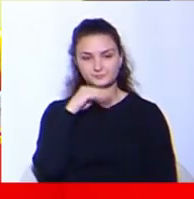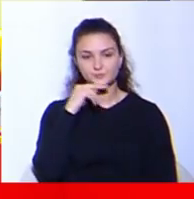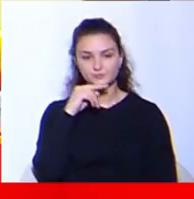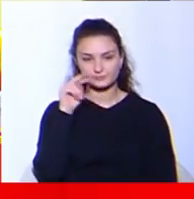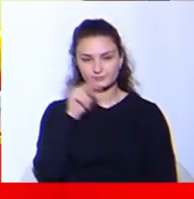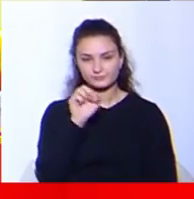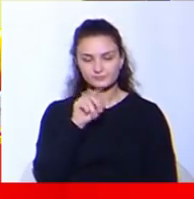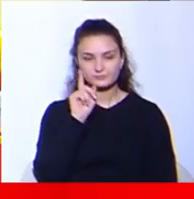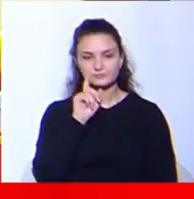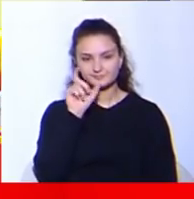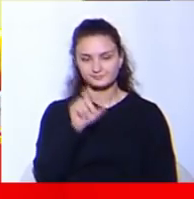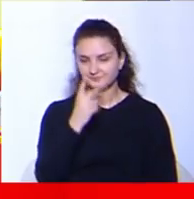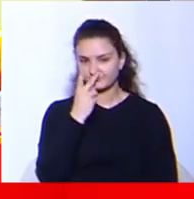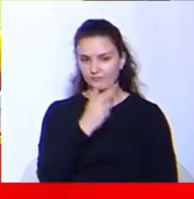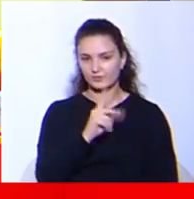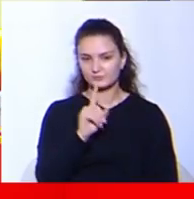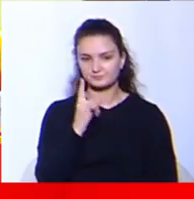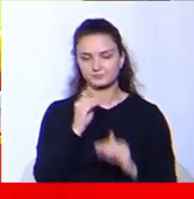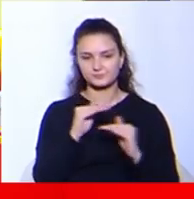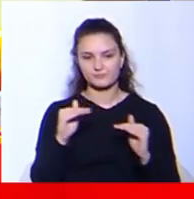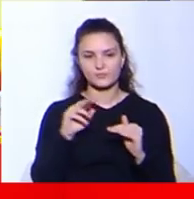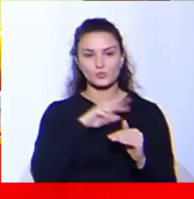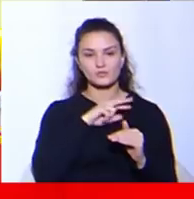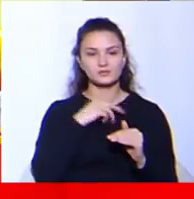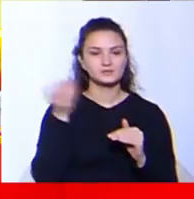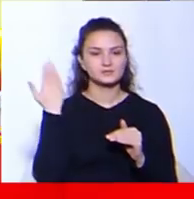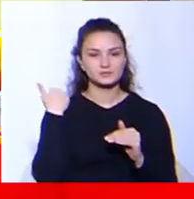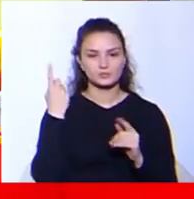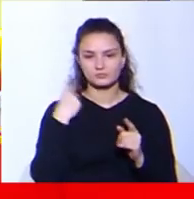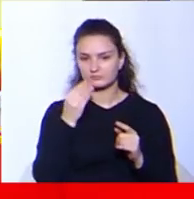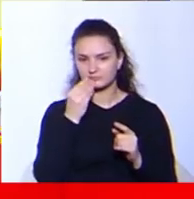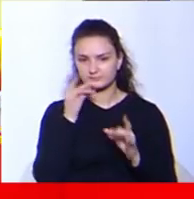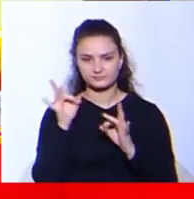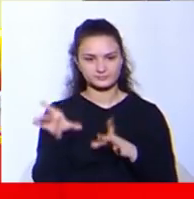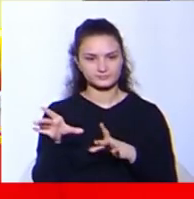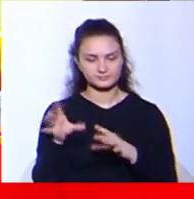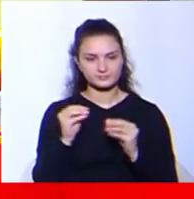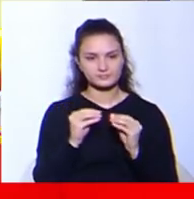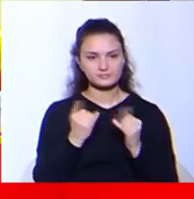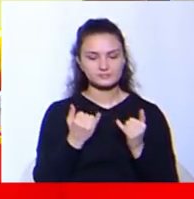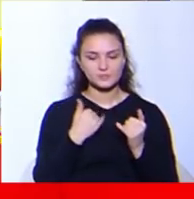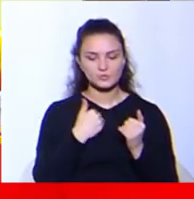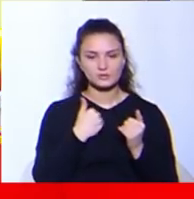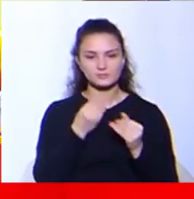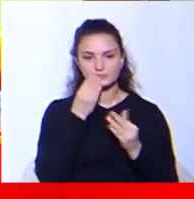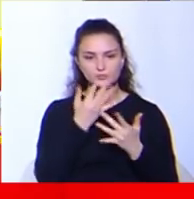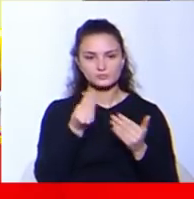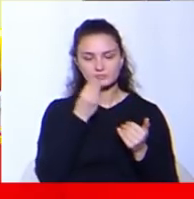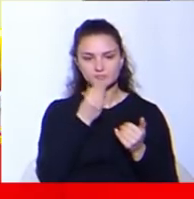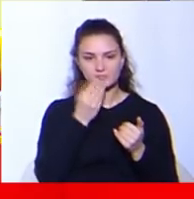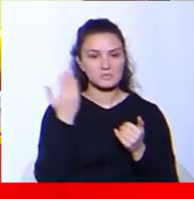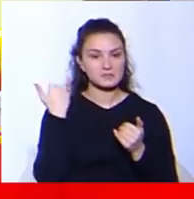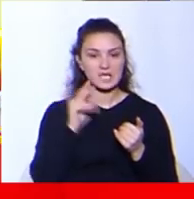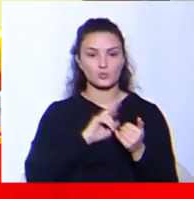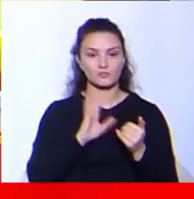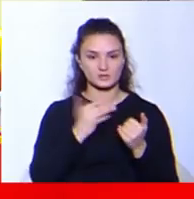არის, მოზარდ შეიძლება შენიშნოს, რომ ბავშვს რაც უყვარდა მანამდე, იმას კი აღარ ჭამს. რაღაცა ისეთი პროდუქტები შეუყვარდა, რომელიც მანამდე